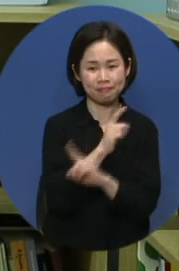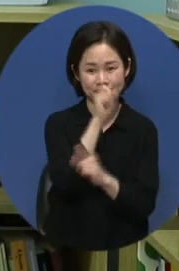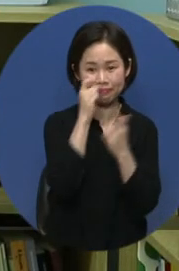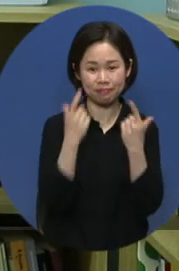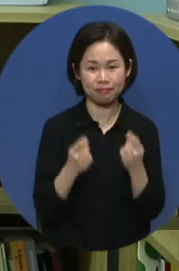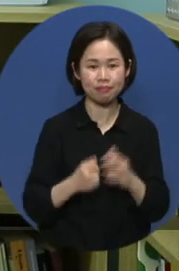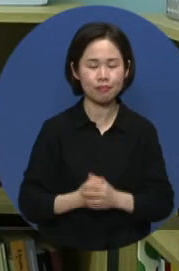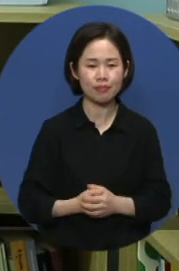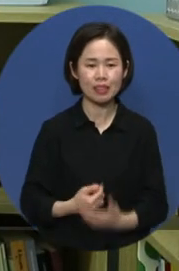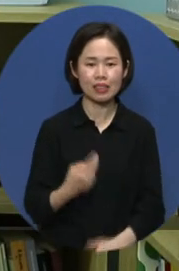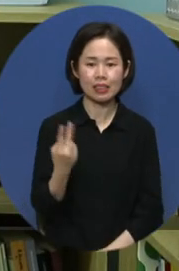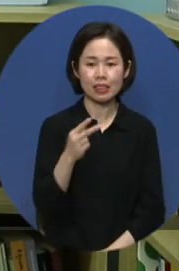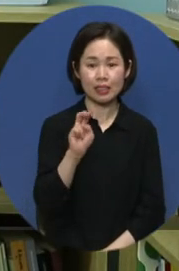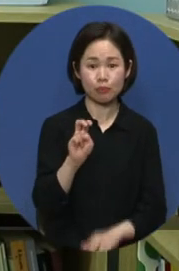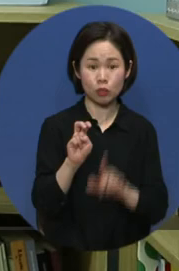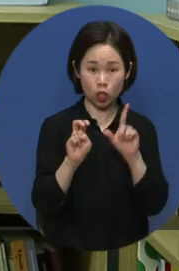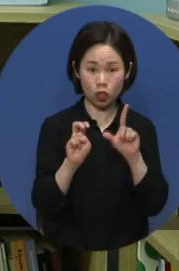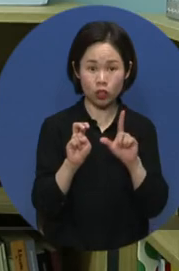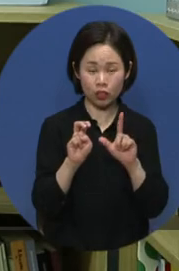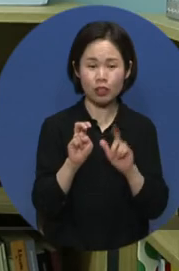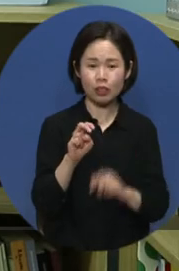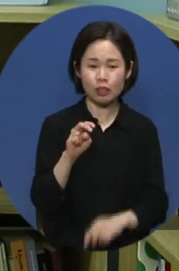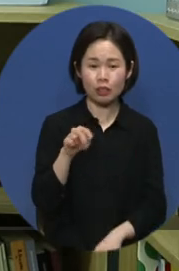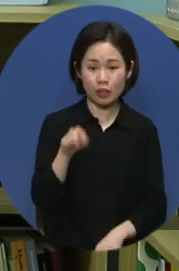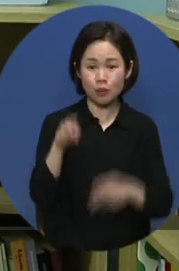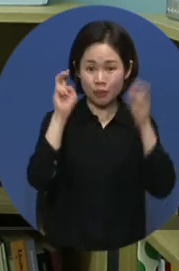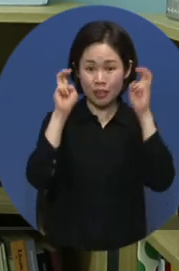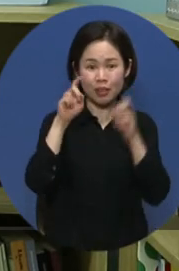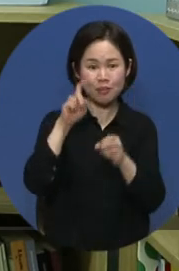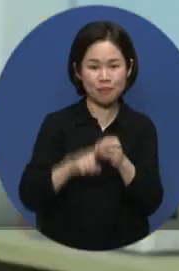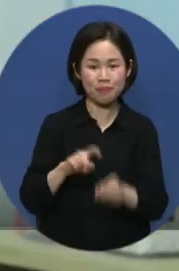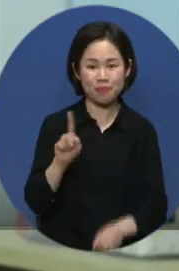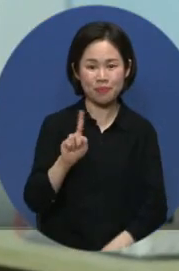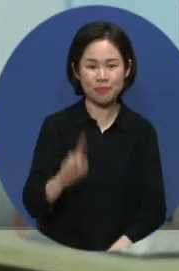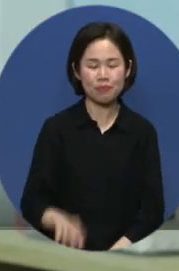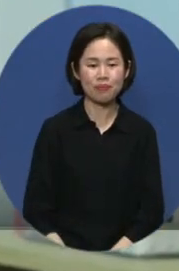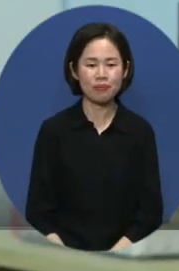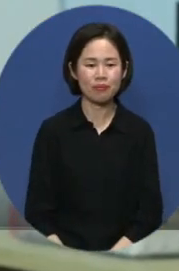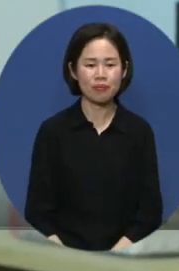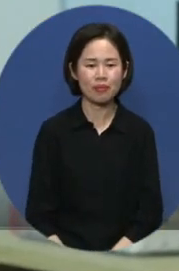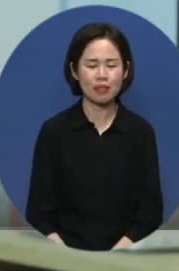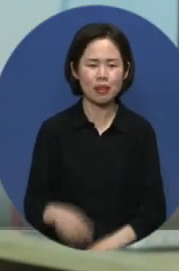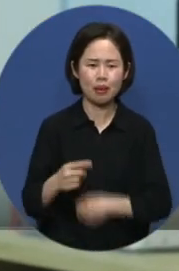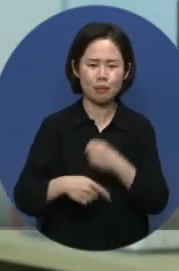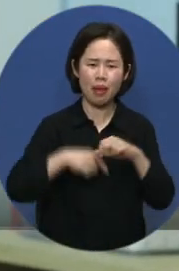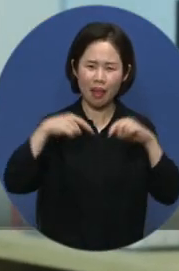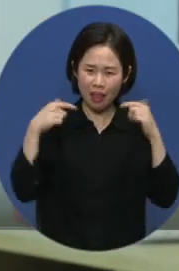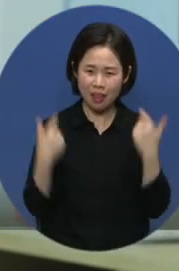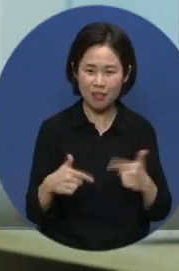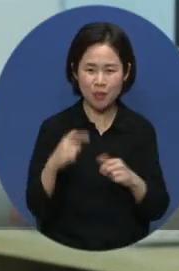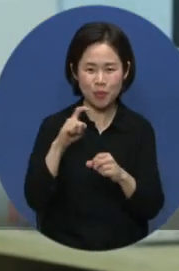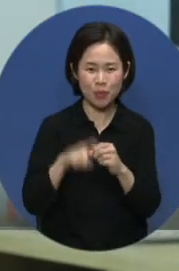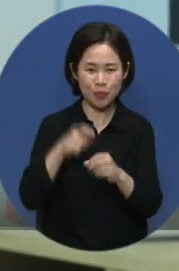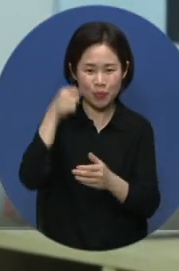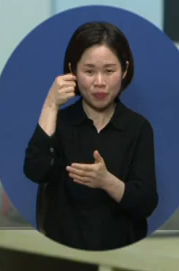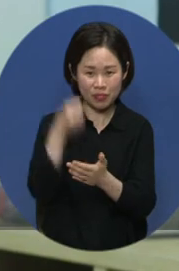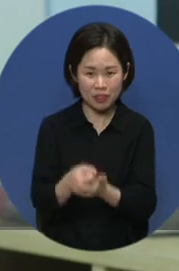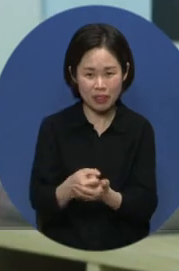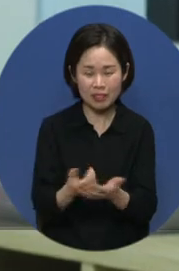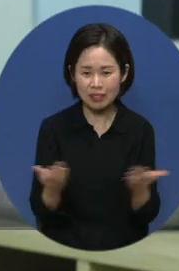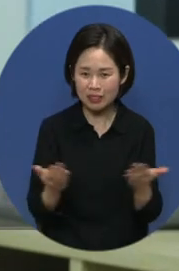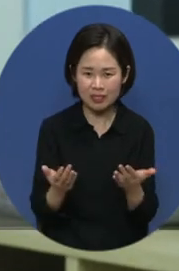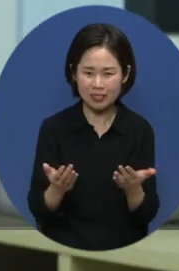그러면 2020년에 소소한 소통의 목표가 있다면 어떤 게 있을까요? 사실 매년 목표를 이제 세우고 일을 하진